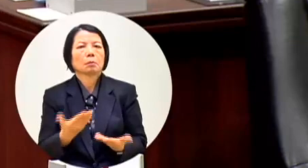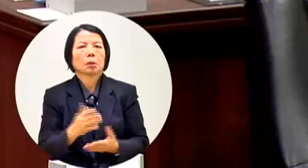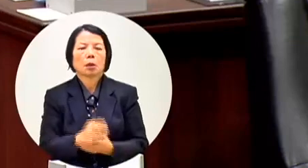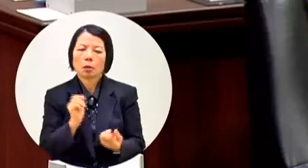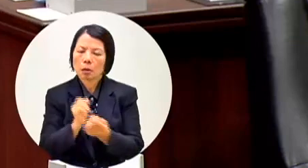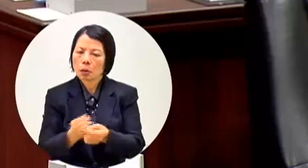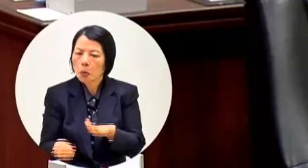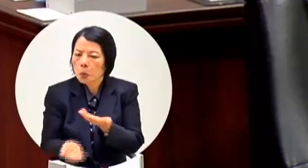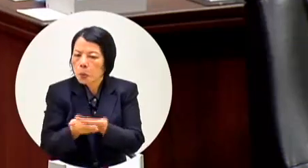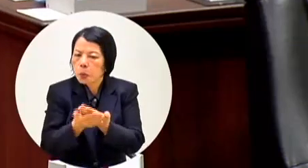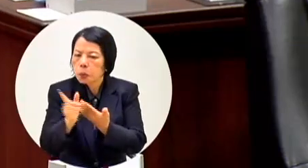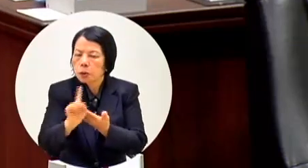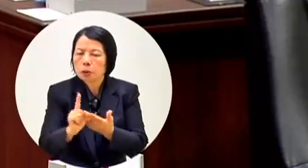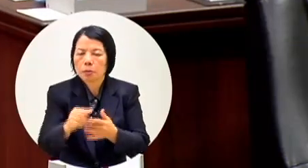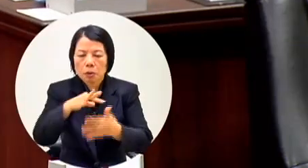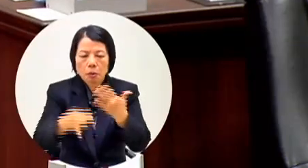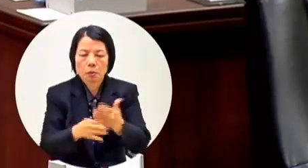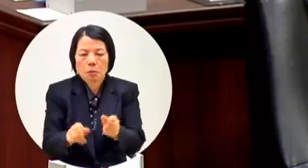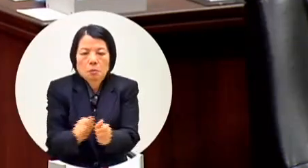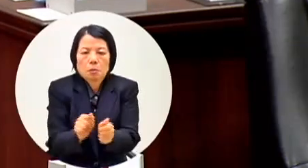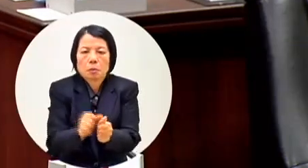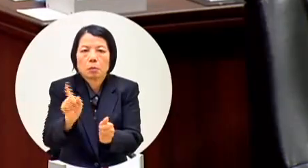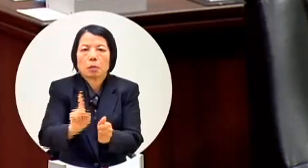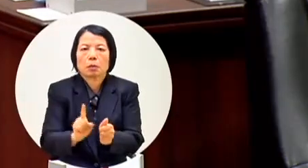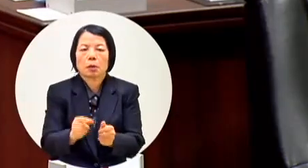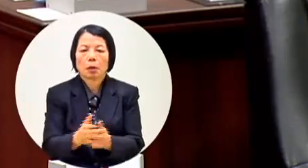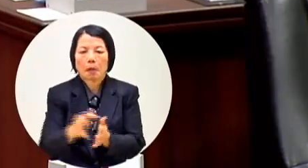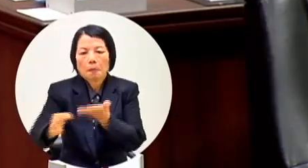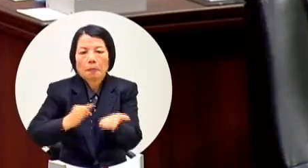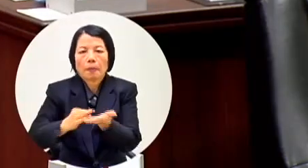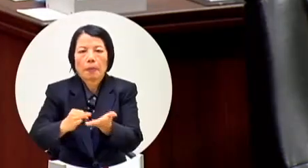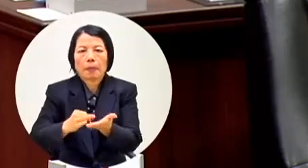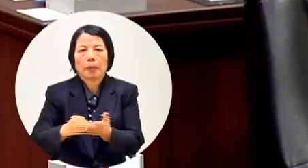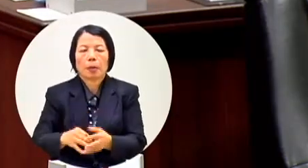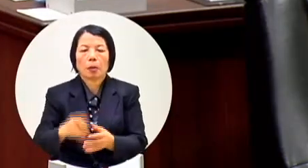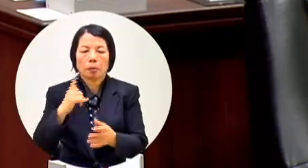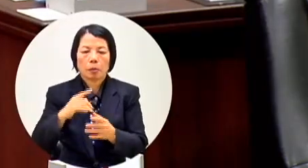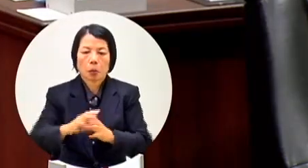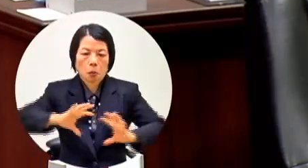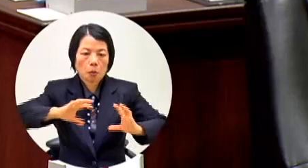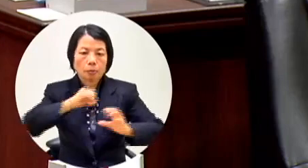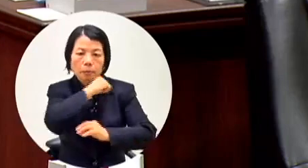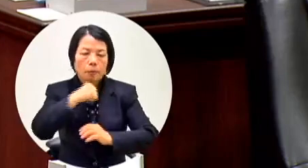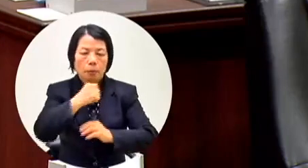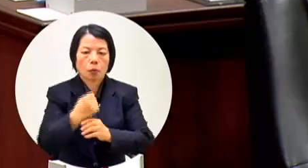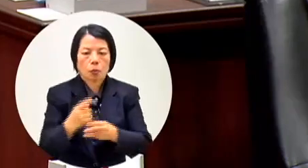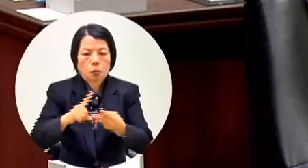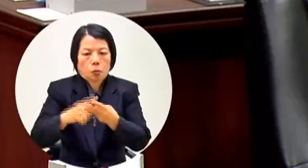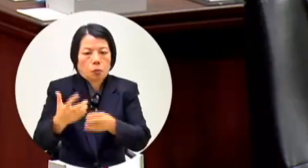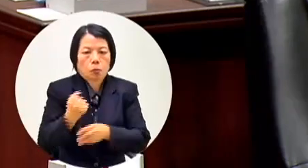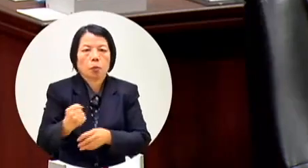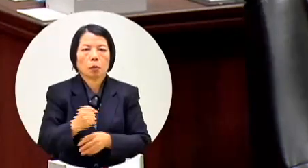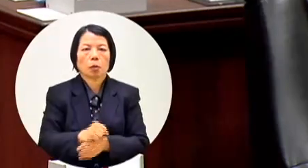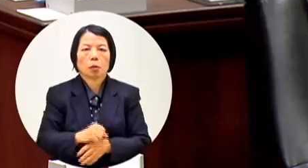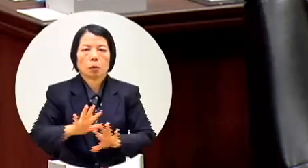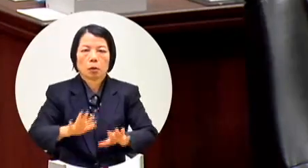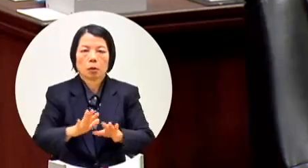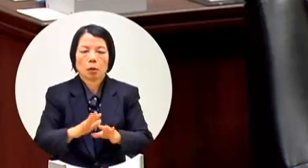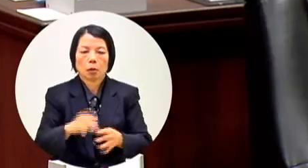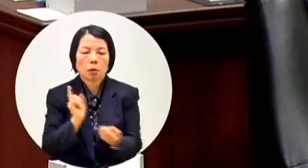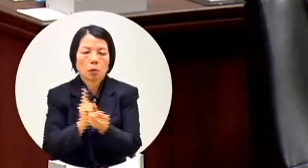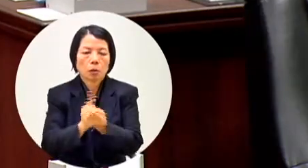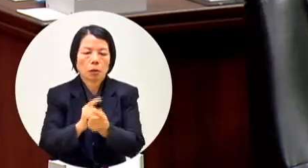件，会不会出卖我们市民的权益，出卖我们的主权，我们都还是不知道。甚至这次带了10个议员到对